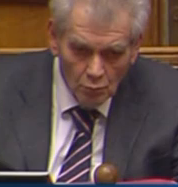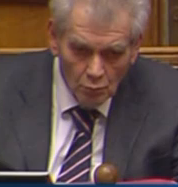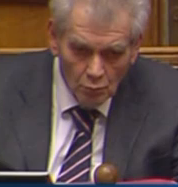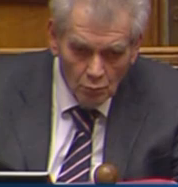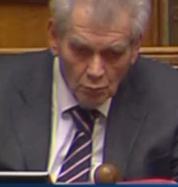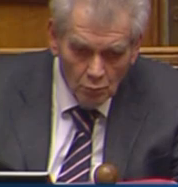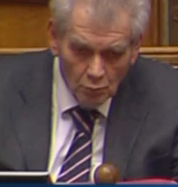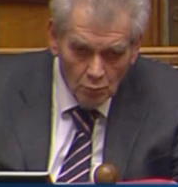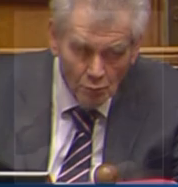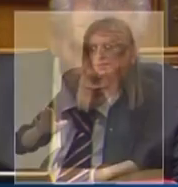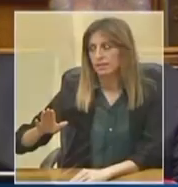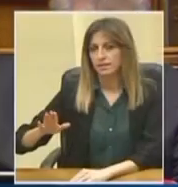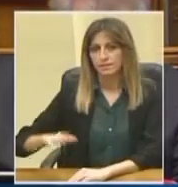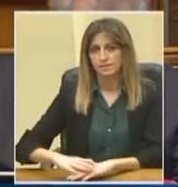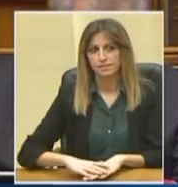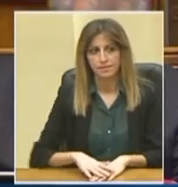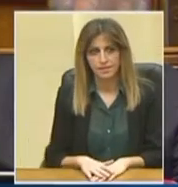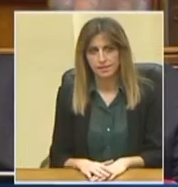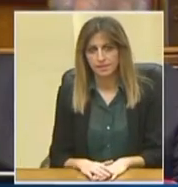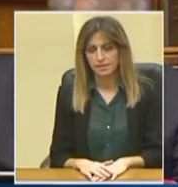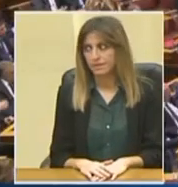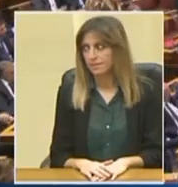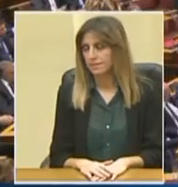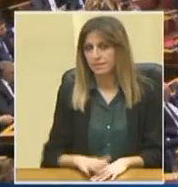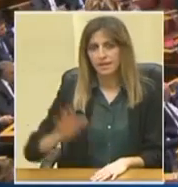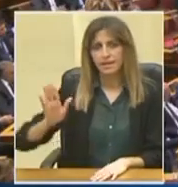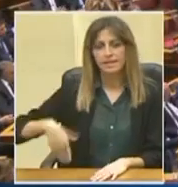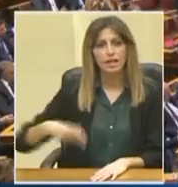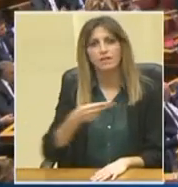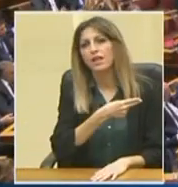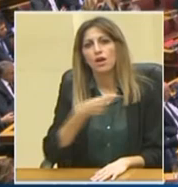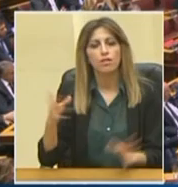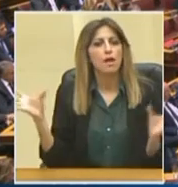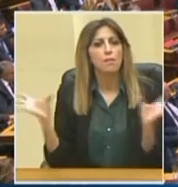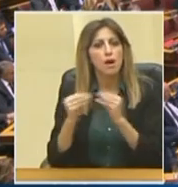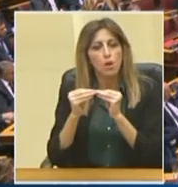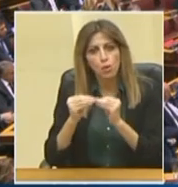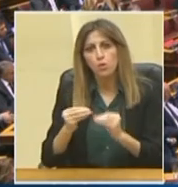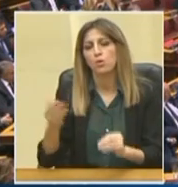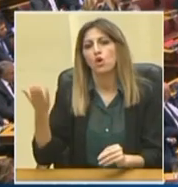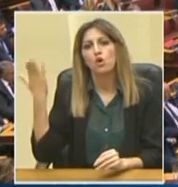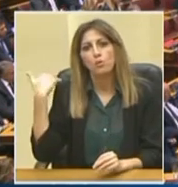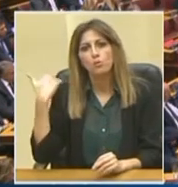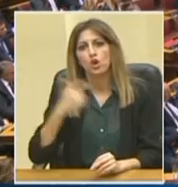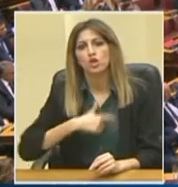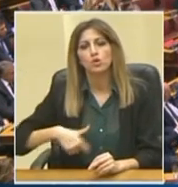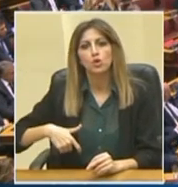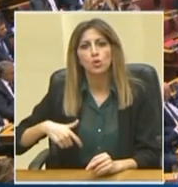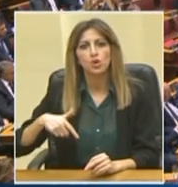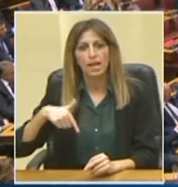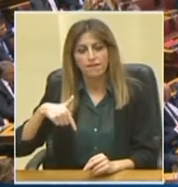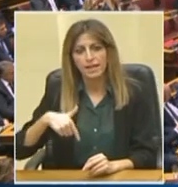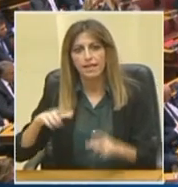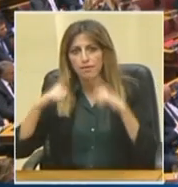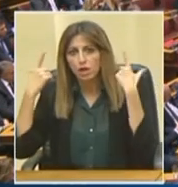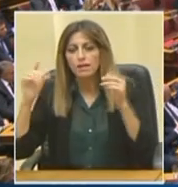Τελευταίο θέμα. Στο ονοματολογικό αναφέρομαι, ναι. Στο ονοματολογικό. Με την πρώην Ιουγκοσλαβική Δημοκρατία της Μακεδονίας.